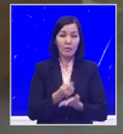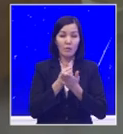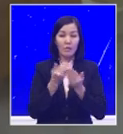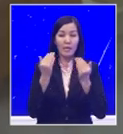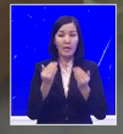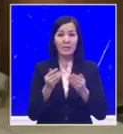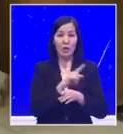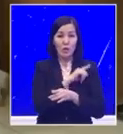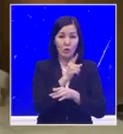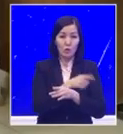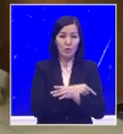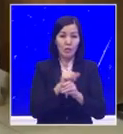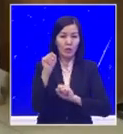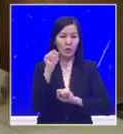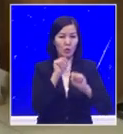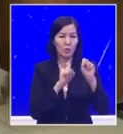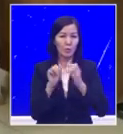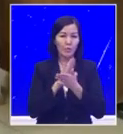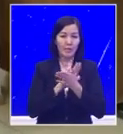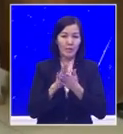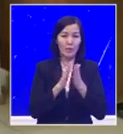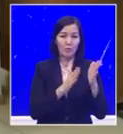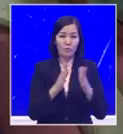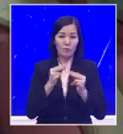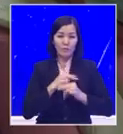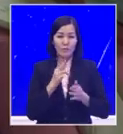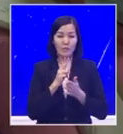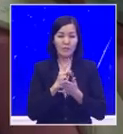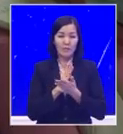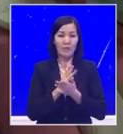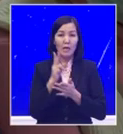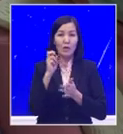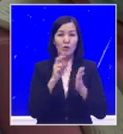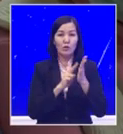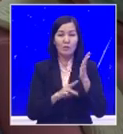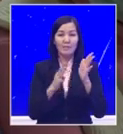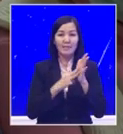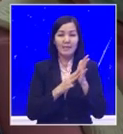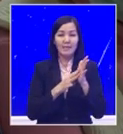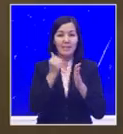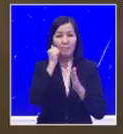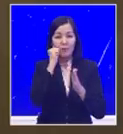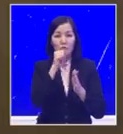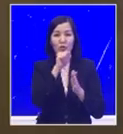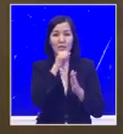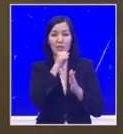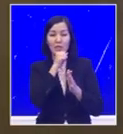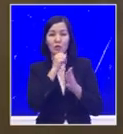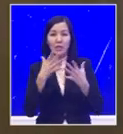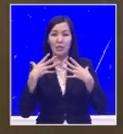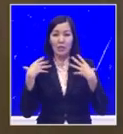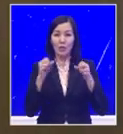қазір күшейтілген режимде жұмыс істейді. Өйткені олар мұндағы 278 ардагердің денсаулығына жауапты. Мамандар күн-түн